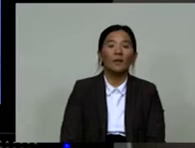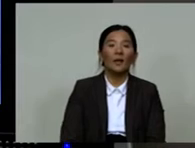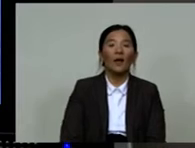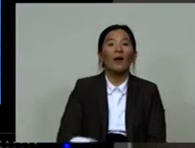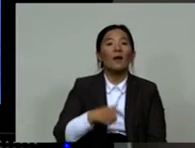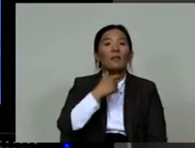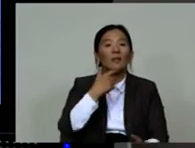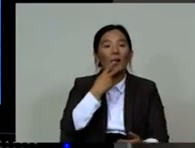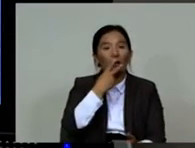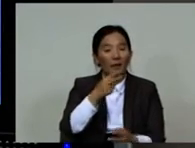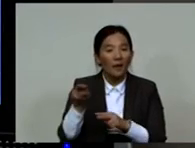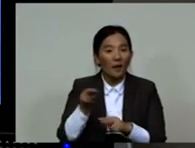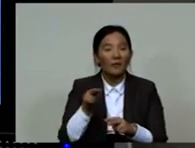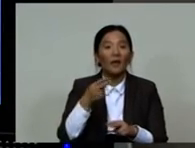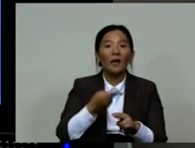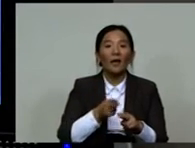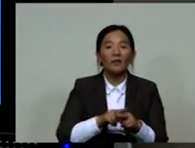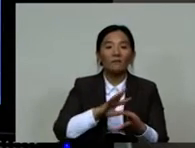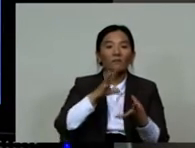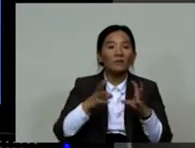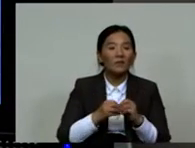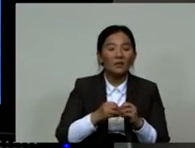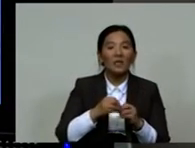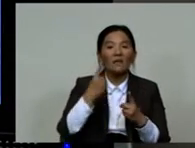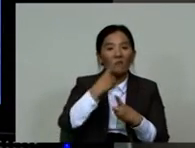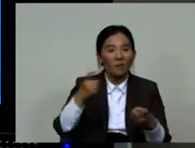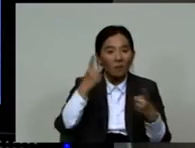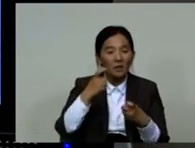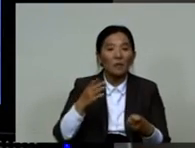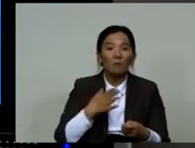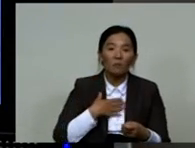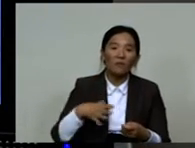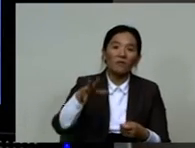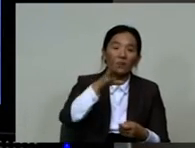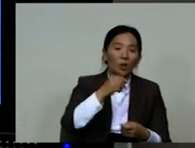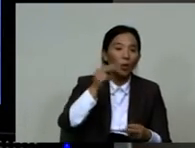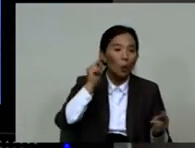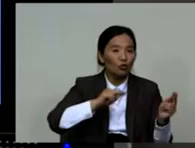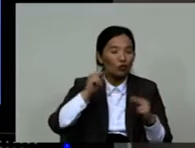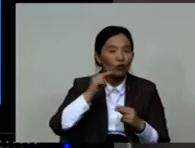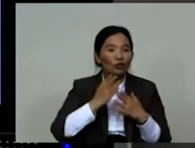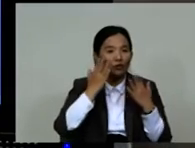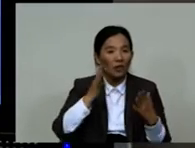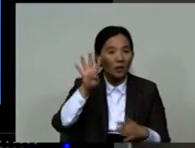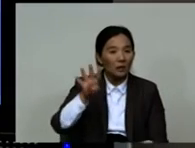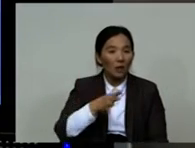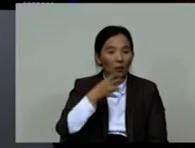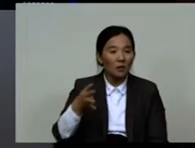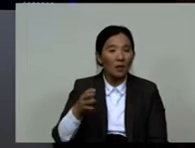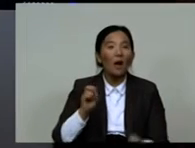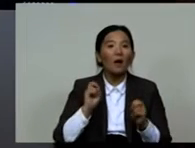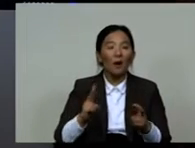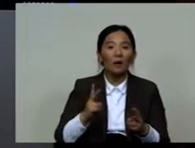Наглядное представление статистической информации. Мы научились читать таблицы. А как наглядно